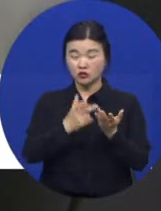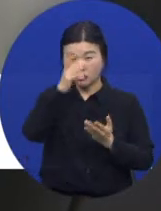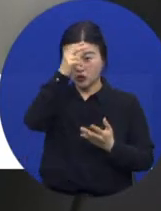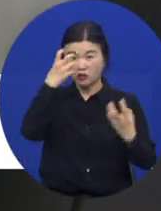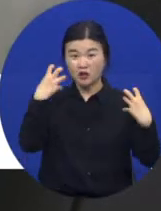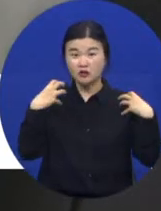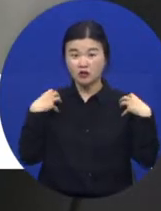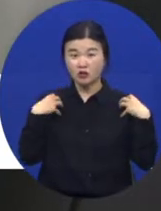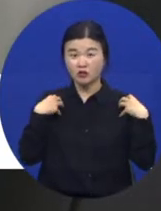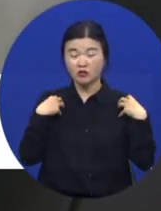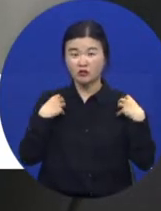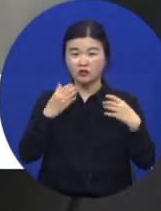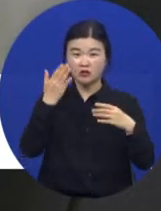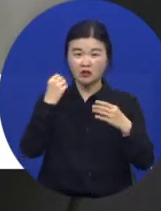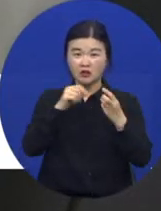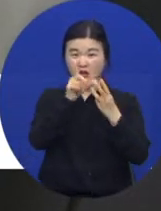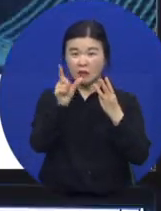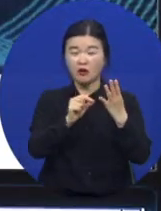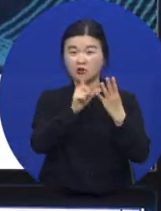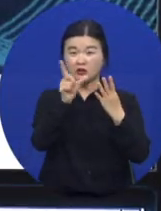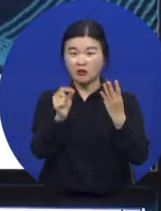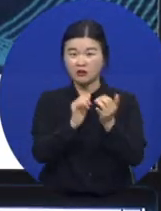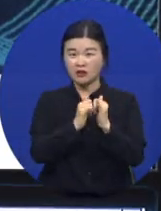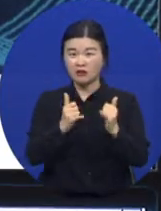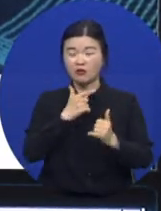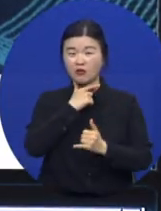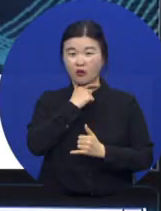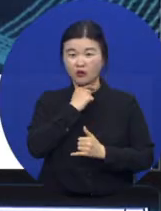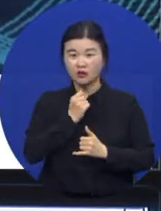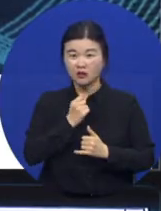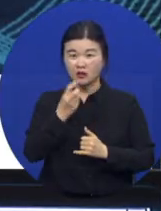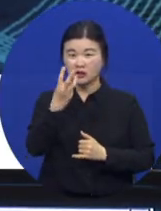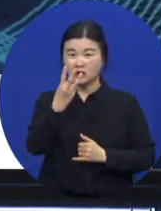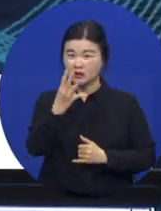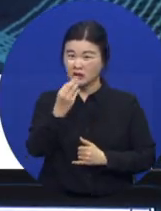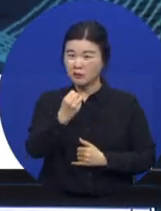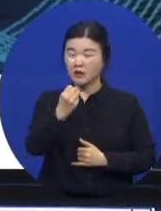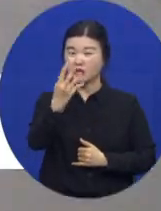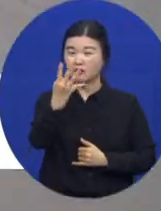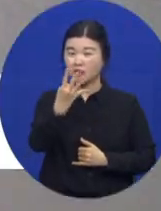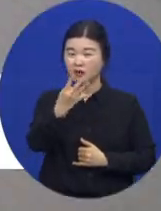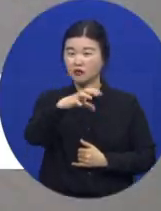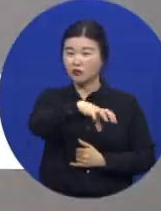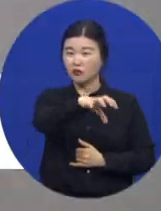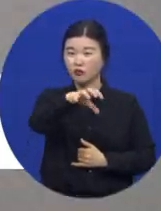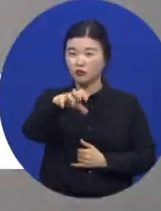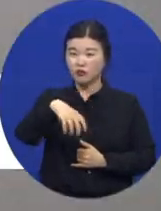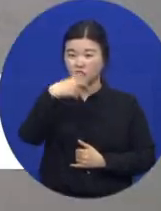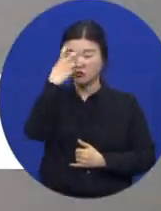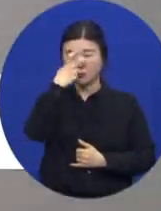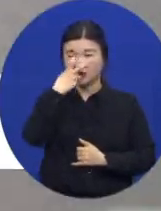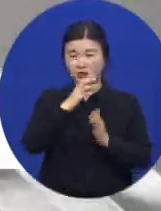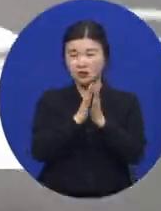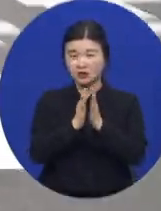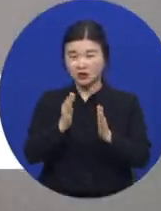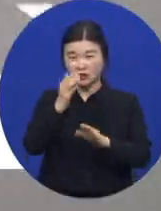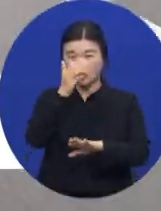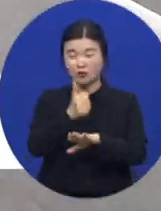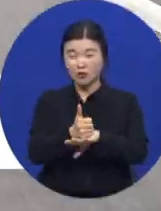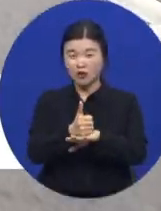제주경찰청에 따르면 지난 3월과 4월 지역 주민이 요구한 346곳에서 탄력순찰을 실시한